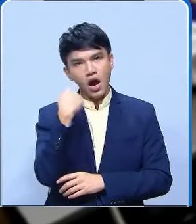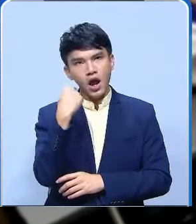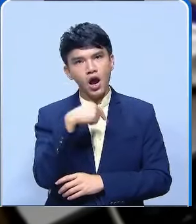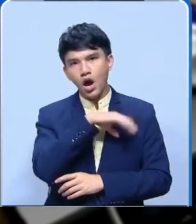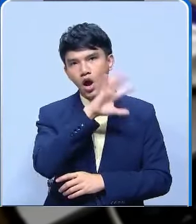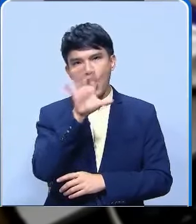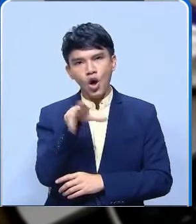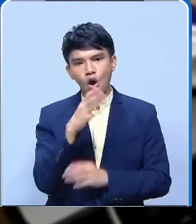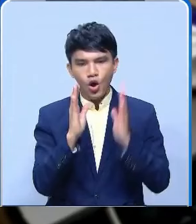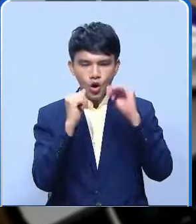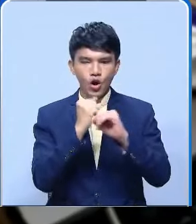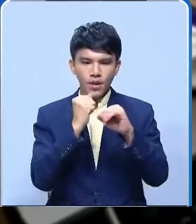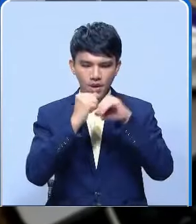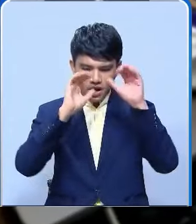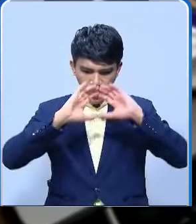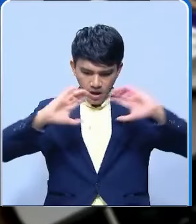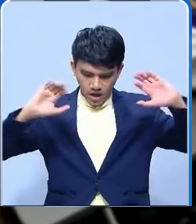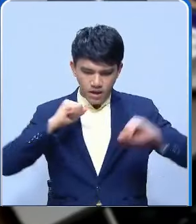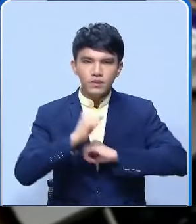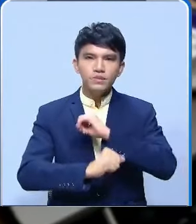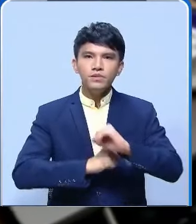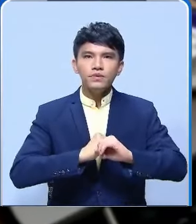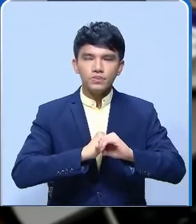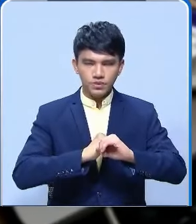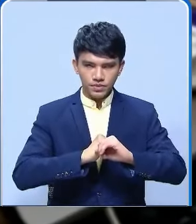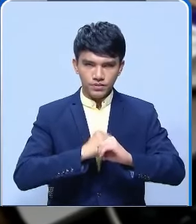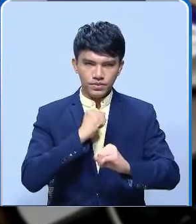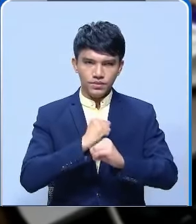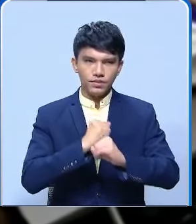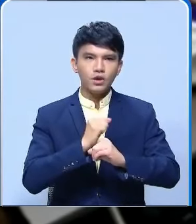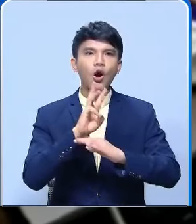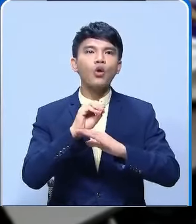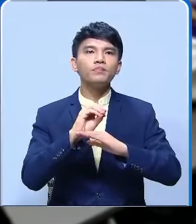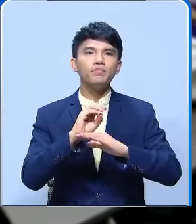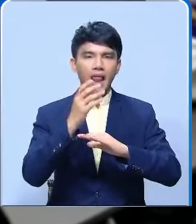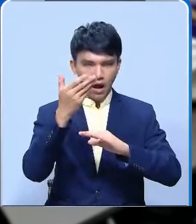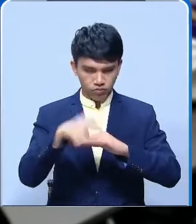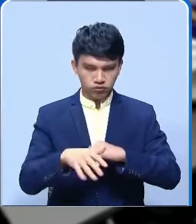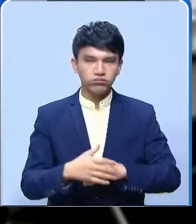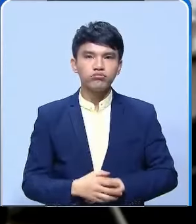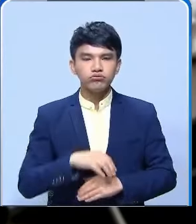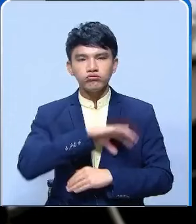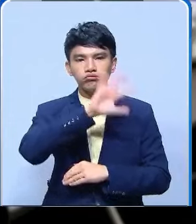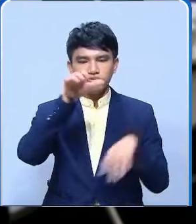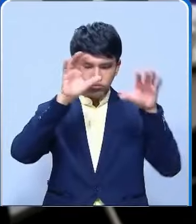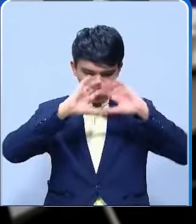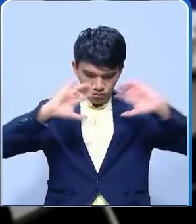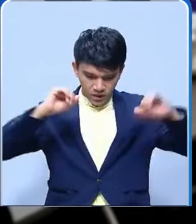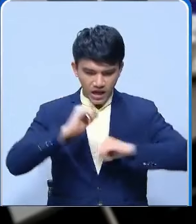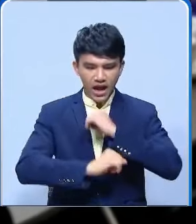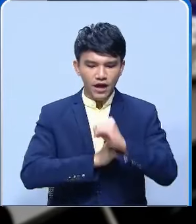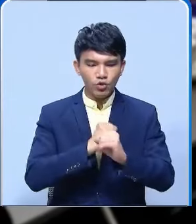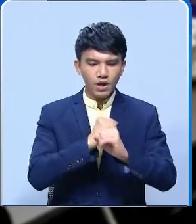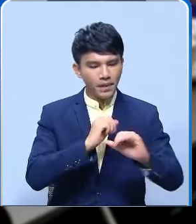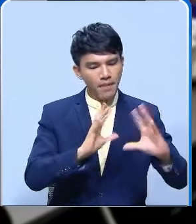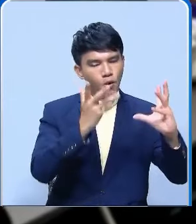าบาลพวกข้าราชการที่เกษียณแล้ว หมายของเธอเนี่ยจะไปหลอกเหยื่อเป็นข้าราชการที่เกษียณ ค่ะ มีอายุ